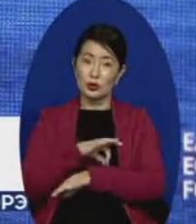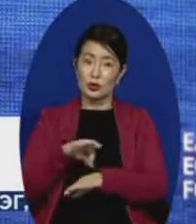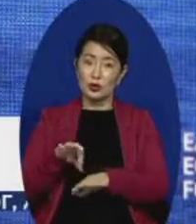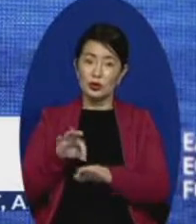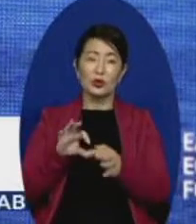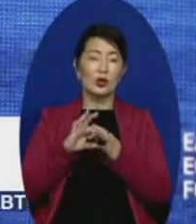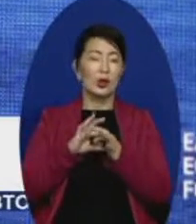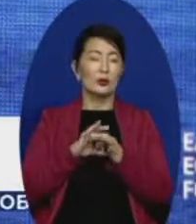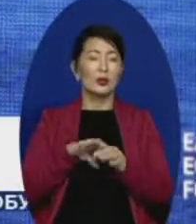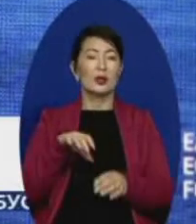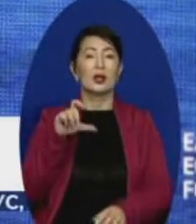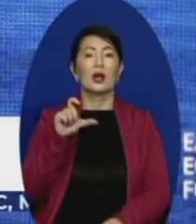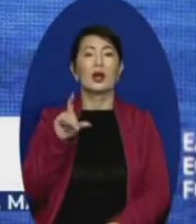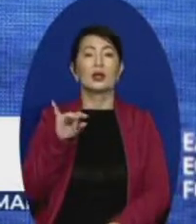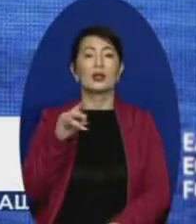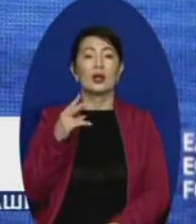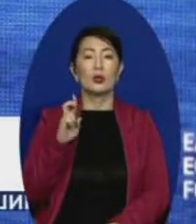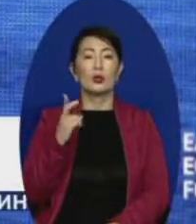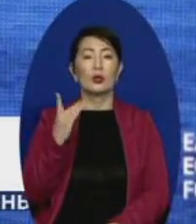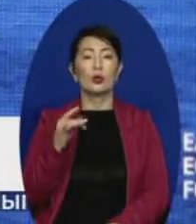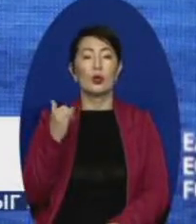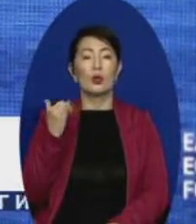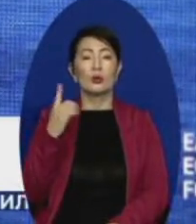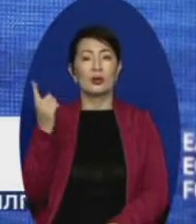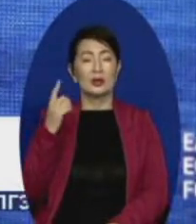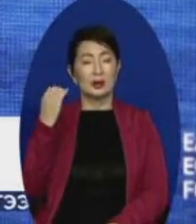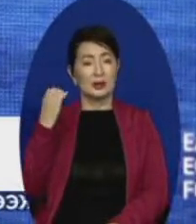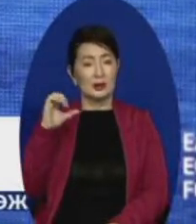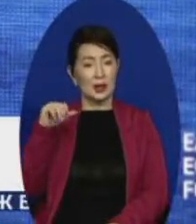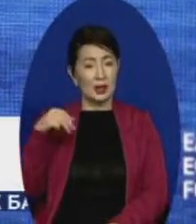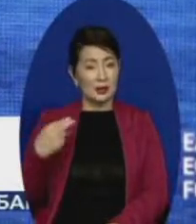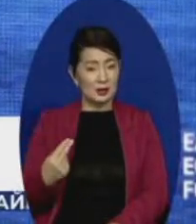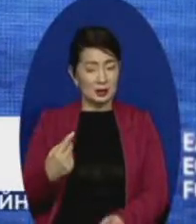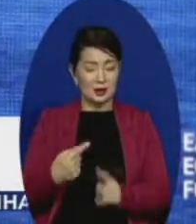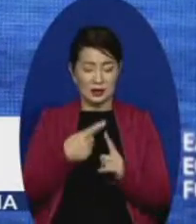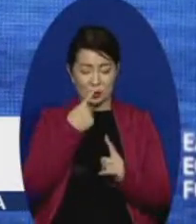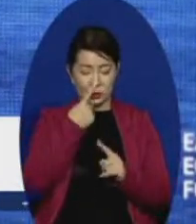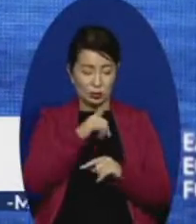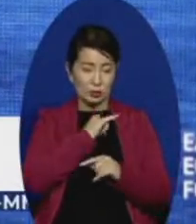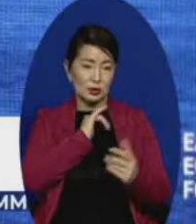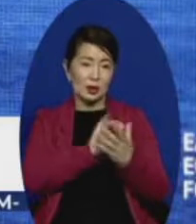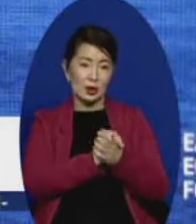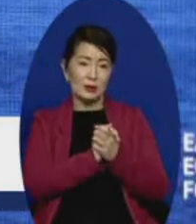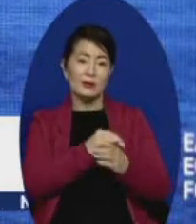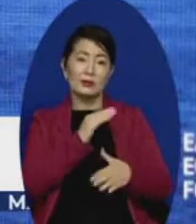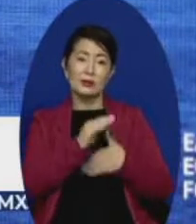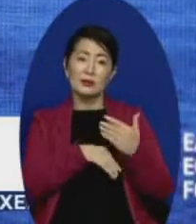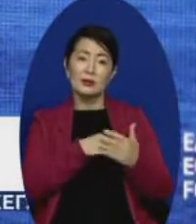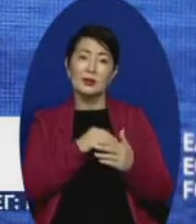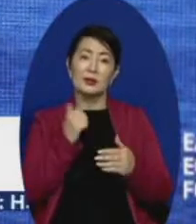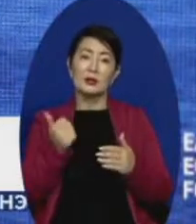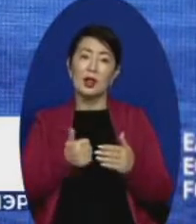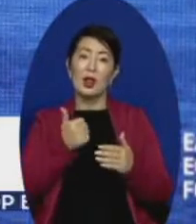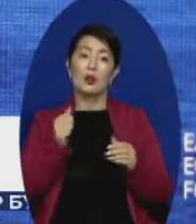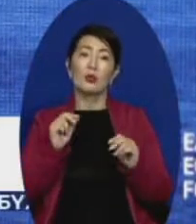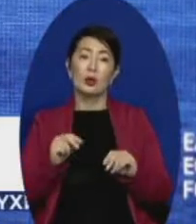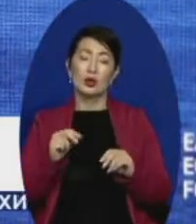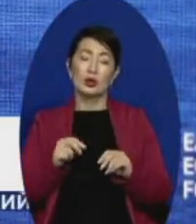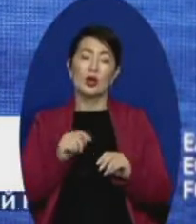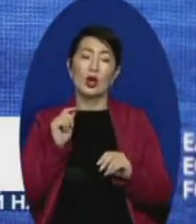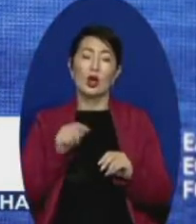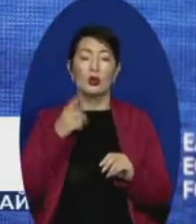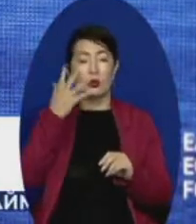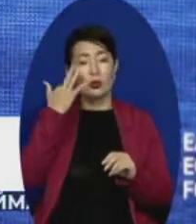бид нар Эрдэнэ бүрэнгийн усан цэцлэх станцыг бүгд найрамдахтай ард улсын талтай хамтран хэрэгжүүлэхэд бэлэн болсон.